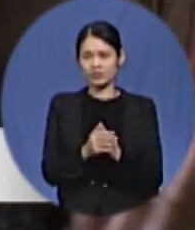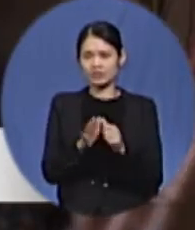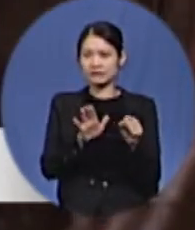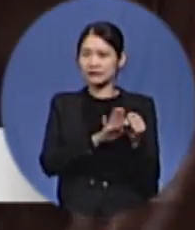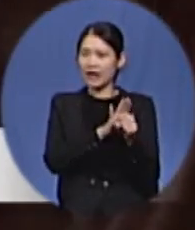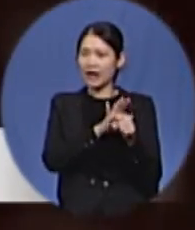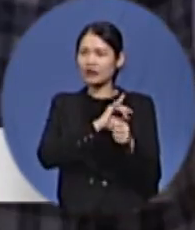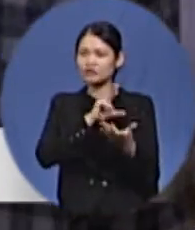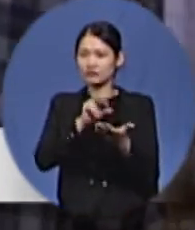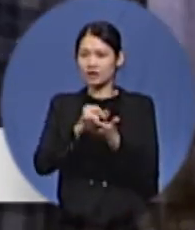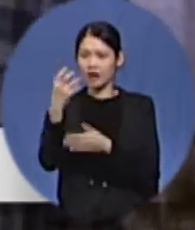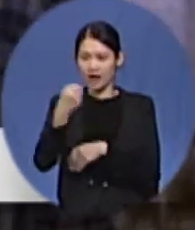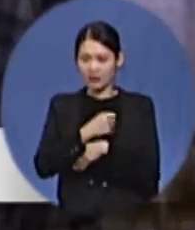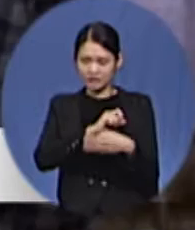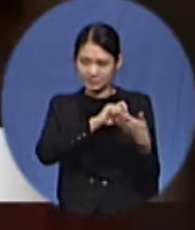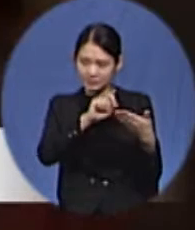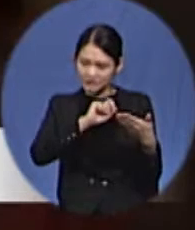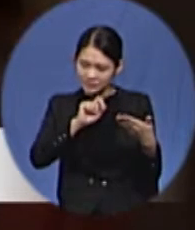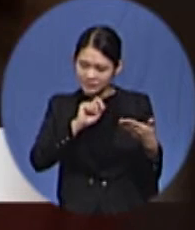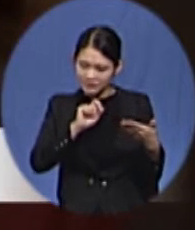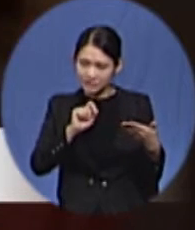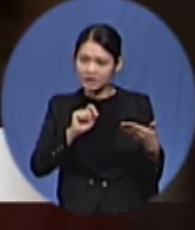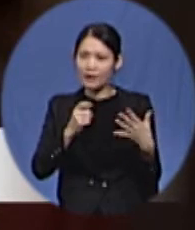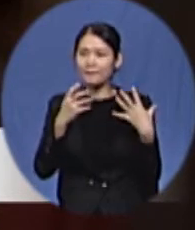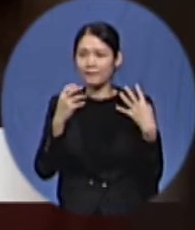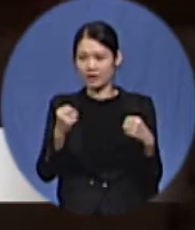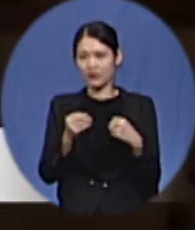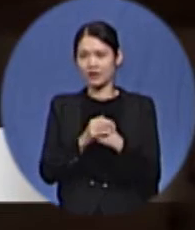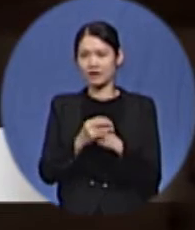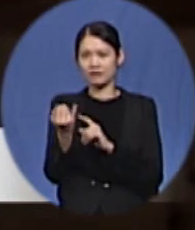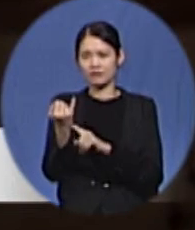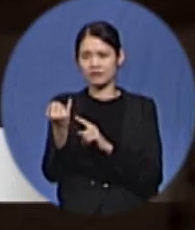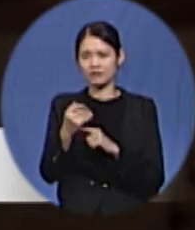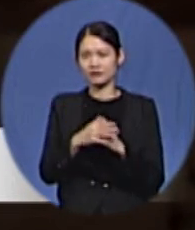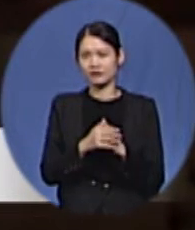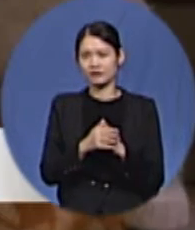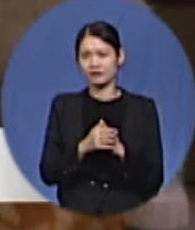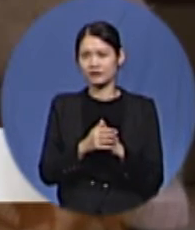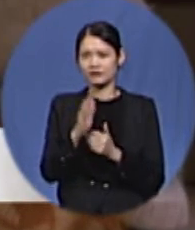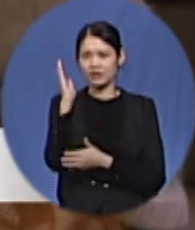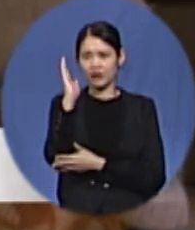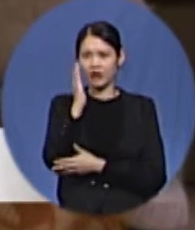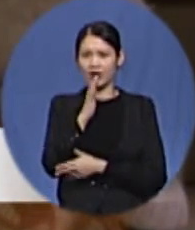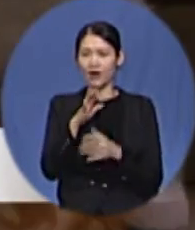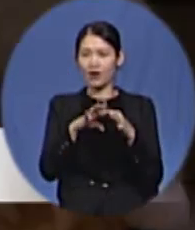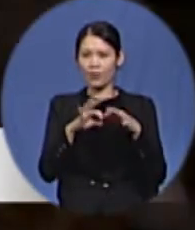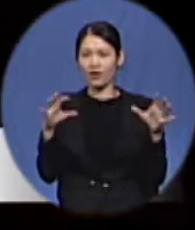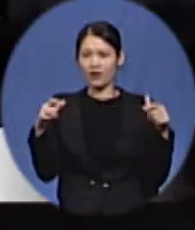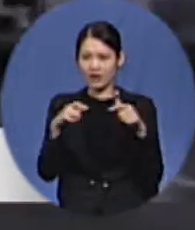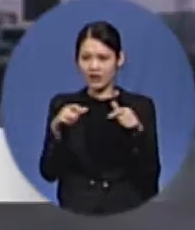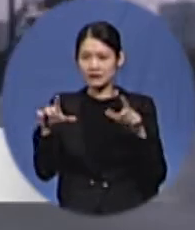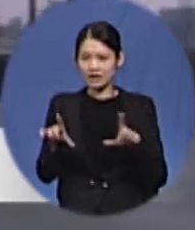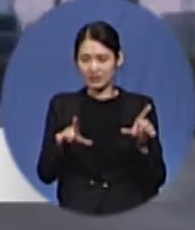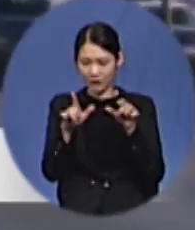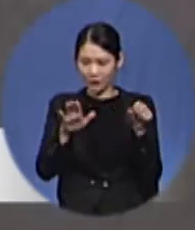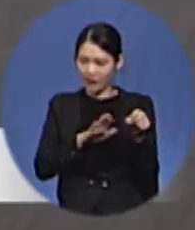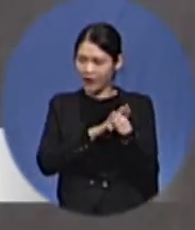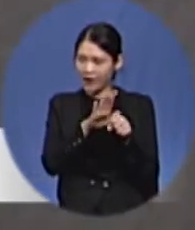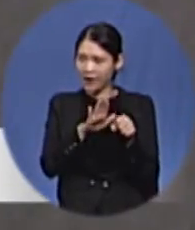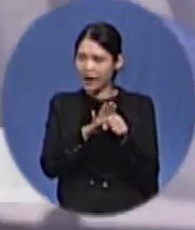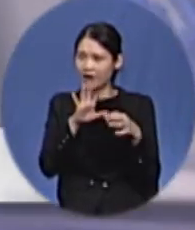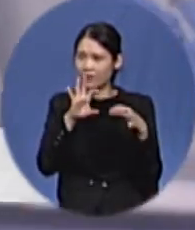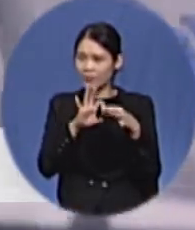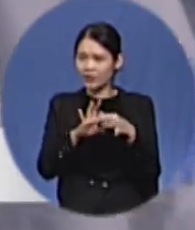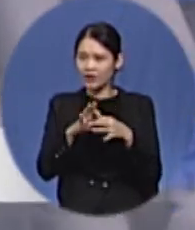사랑이라는 주제로 글을 즐겨 쓰는 작가답게 그녀는 일상 속에서 일어나는 사랑의 움직임을 탁월하게